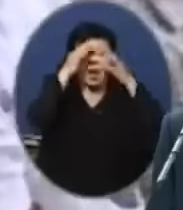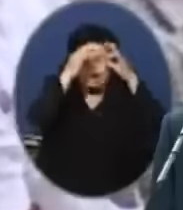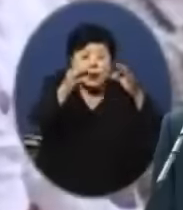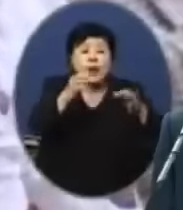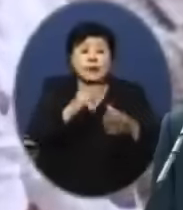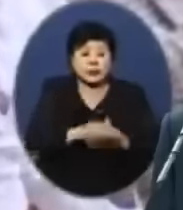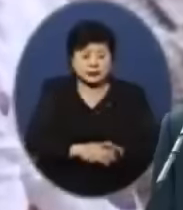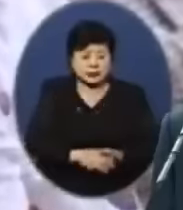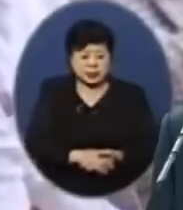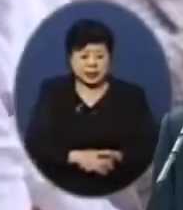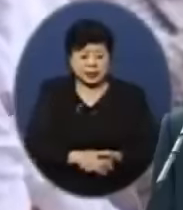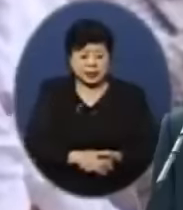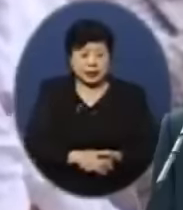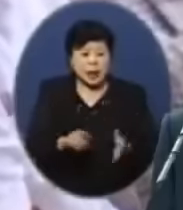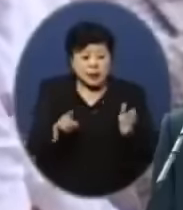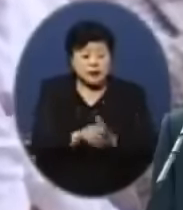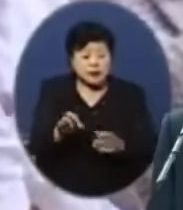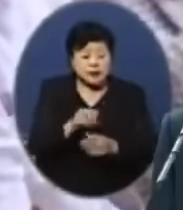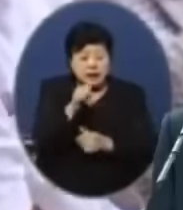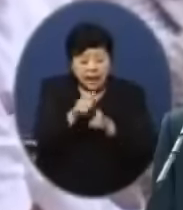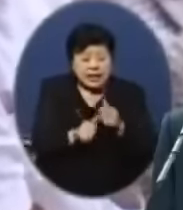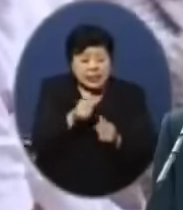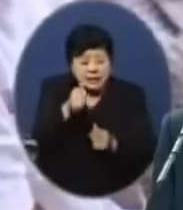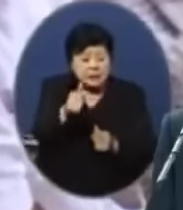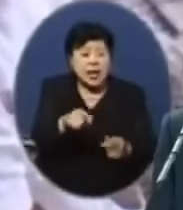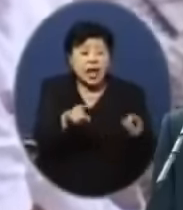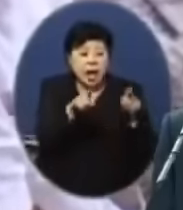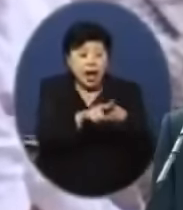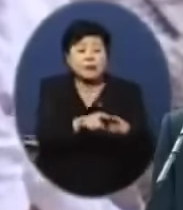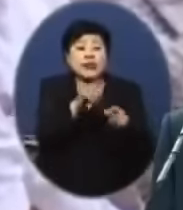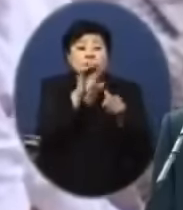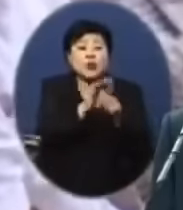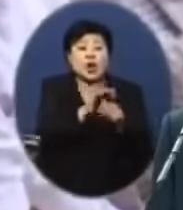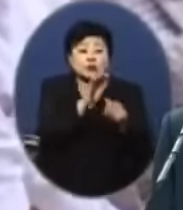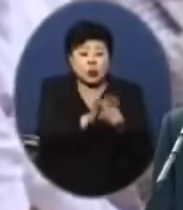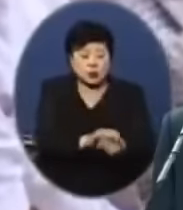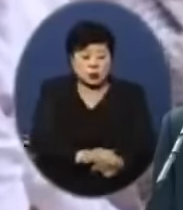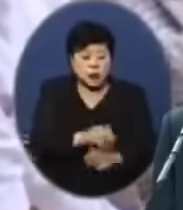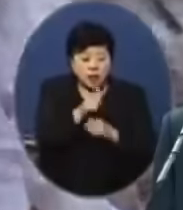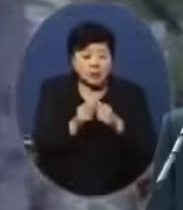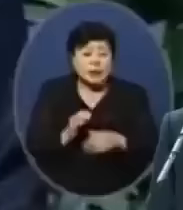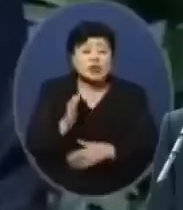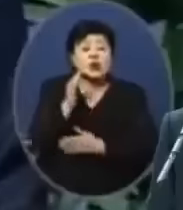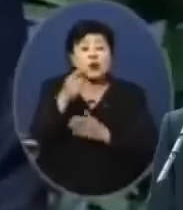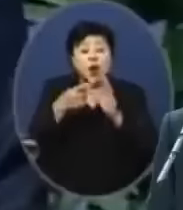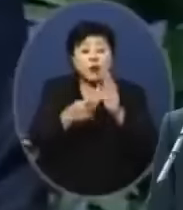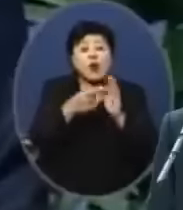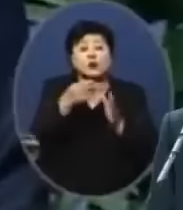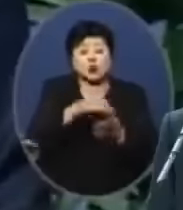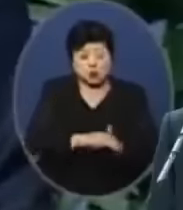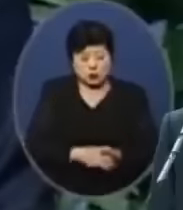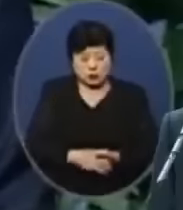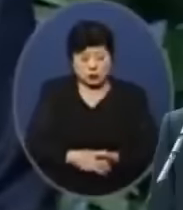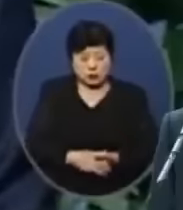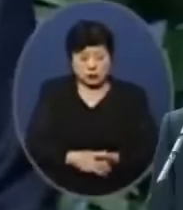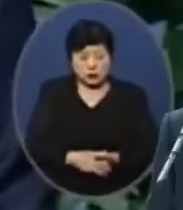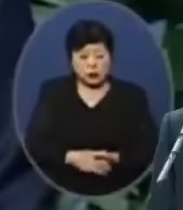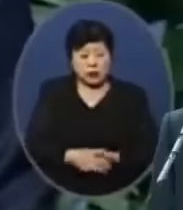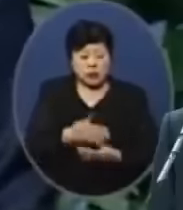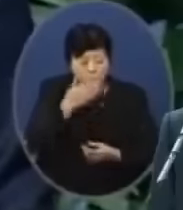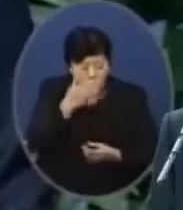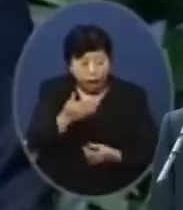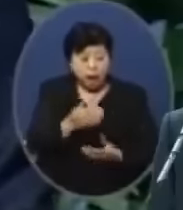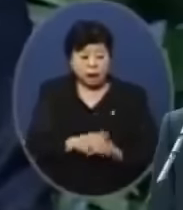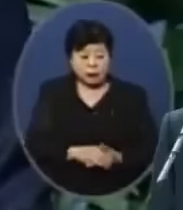보리라 하지 않았느냐. 믿으면 하나님이 같이 역사하여서 하나님의 영광을 보여주시는 것입니다. 할 수